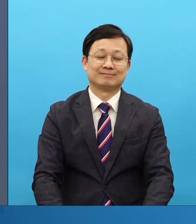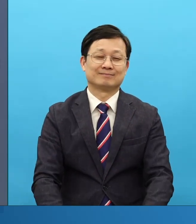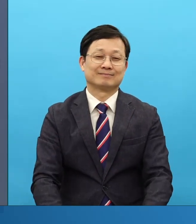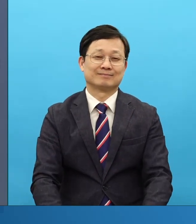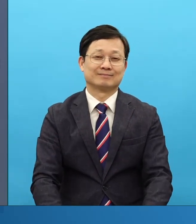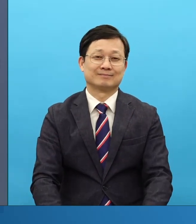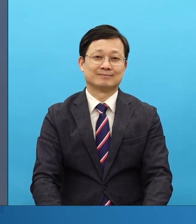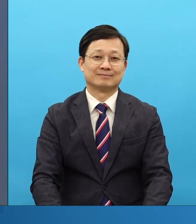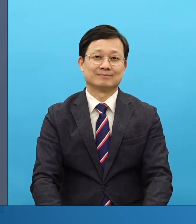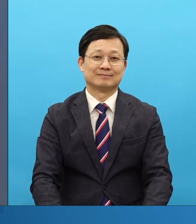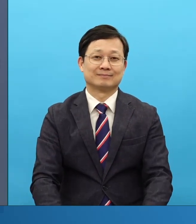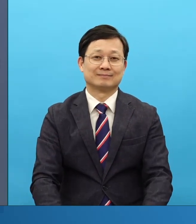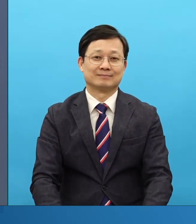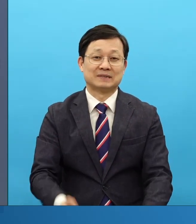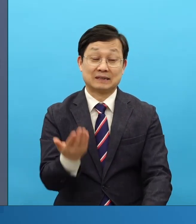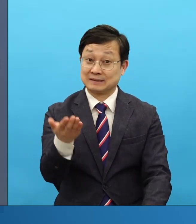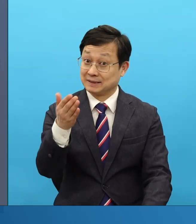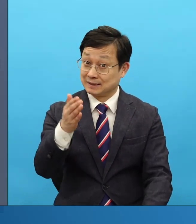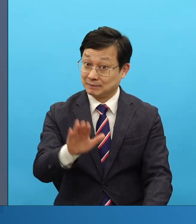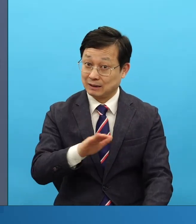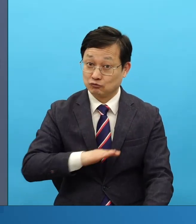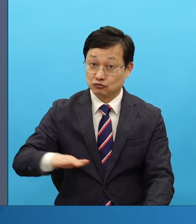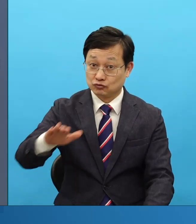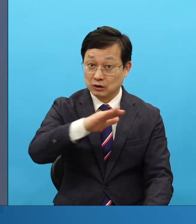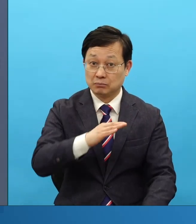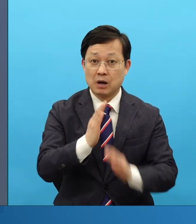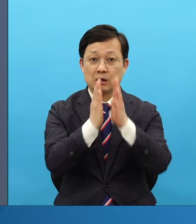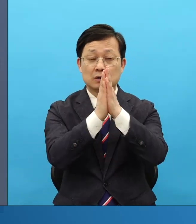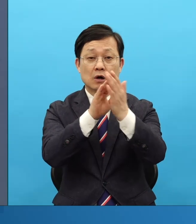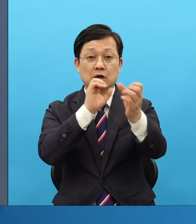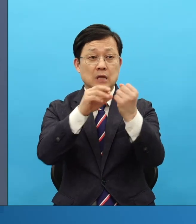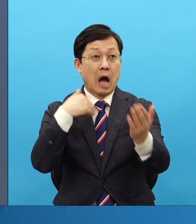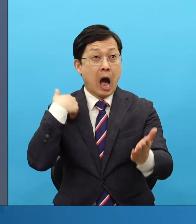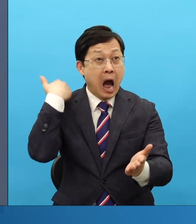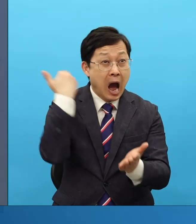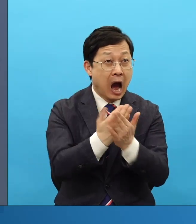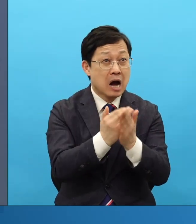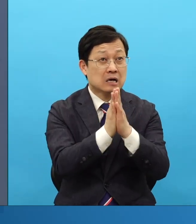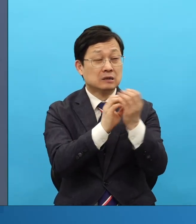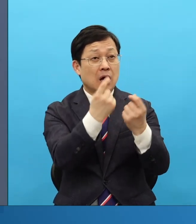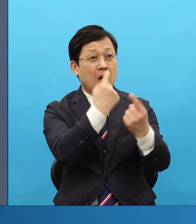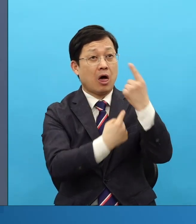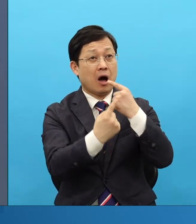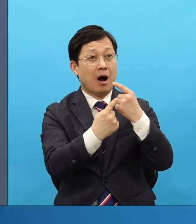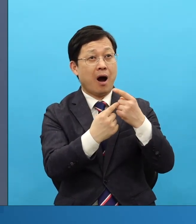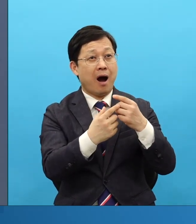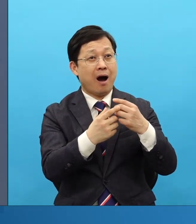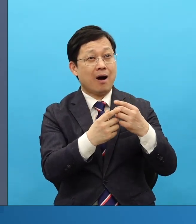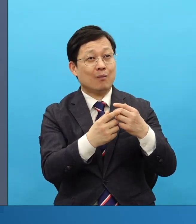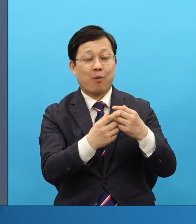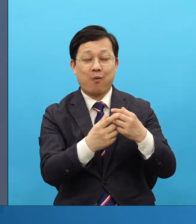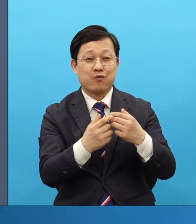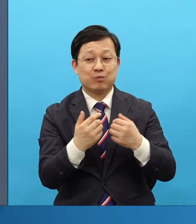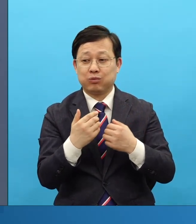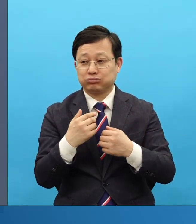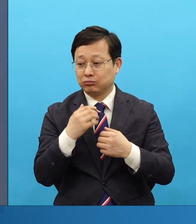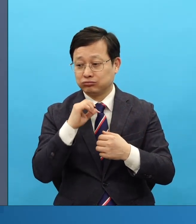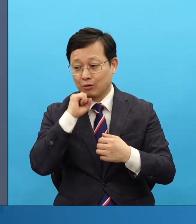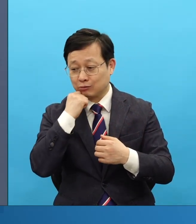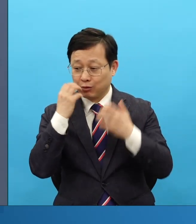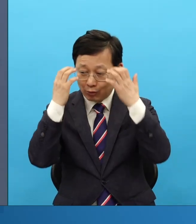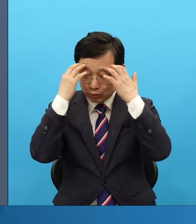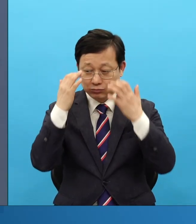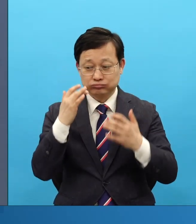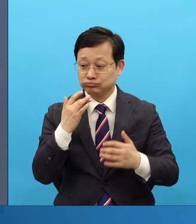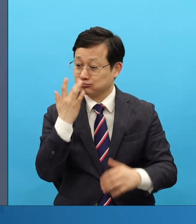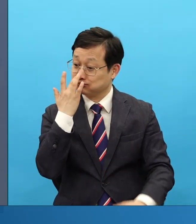to pray. 그런데 우리는 응답받는다고 어려운 거 하나도 못 느꼈어요. And yet at that time, 그렇죠. we didn't feel 못 any of